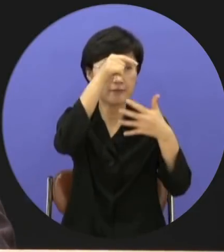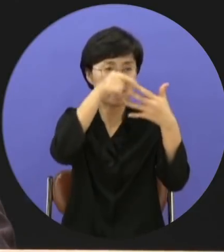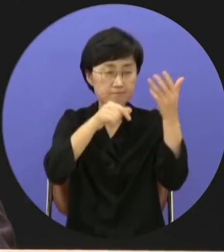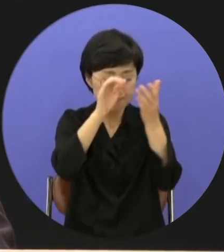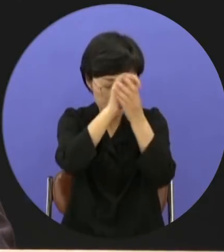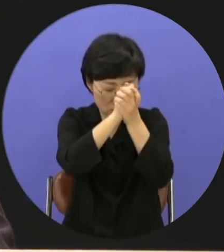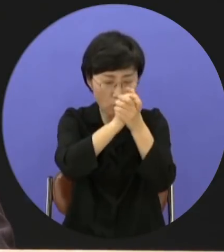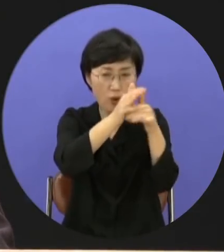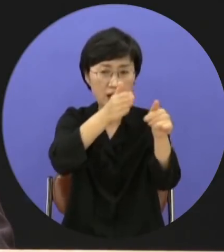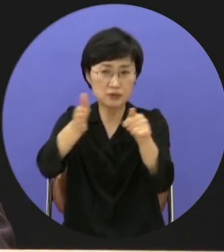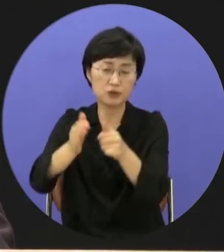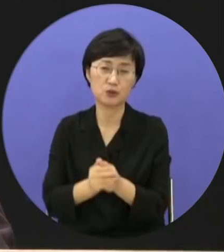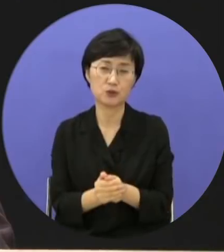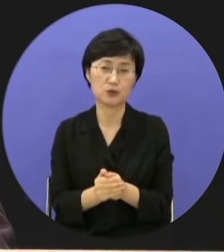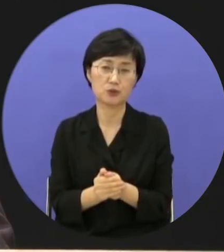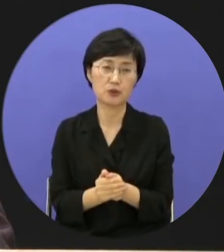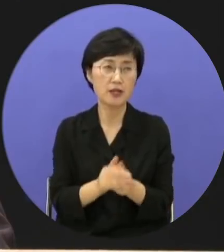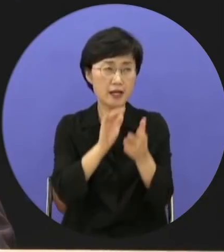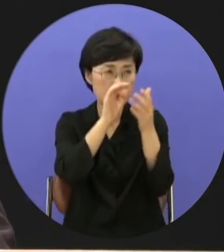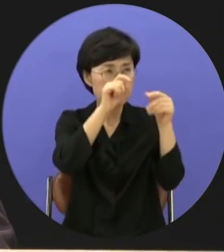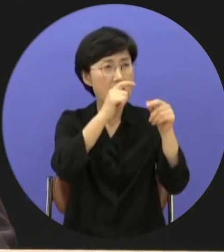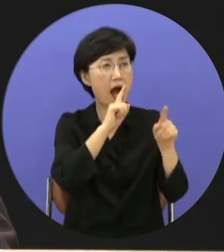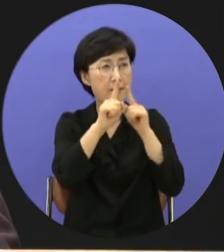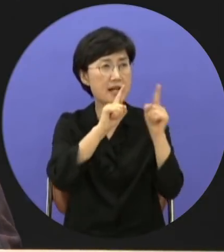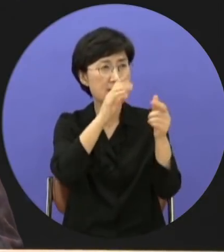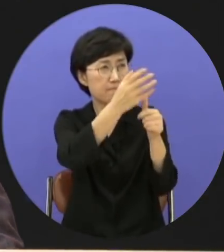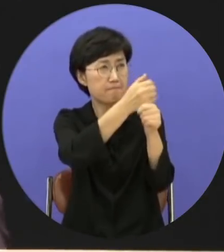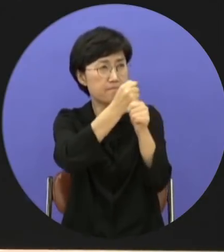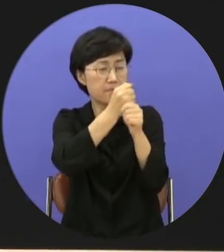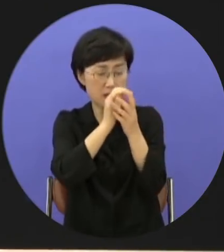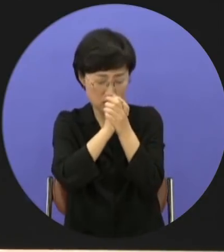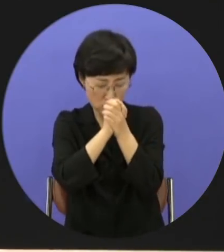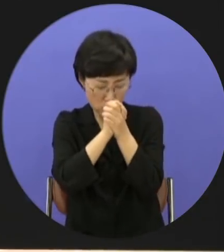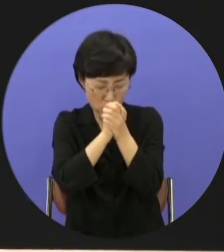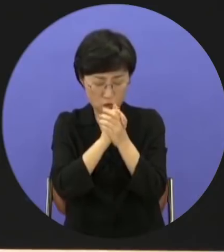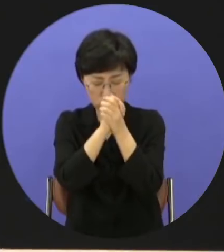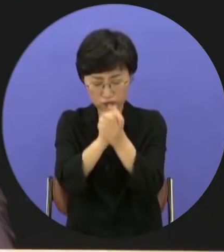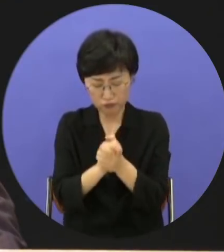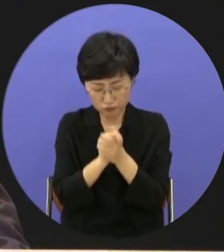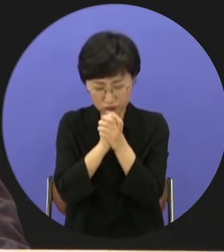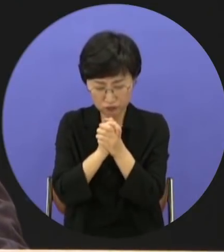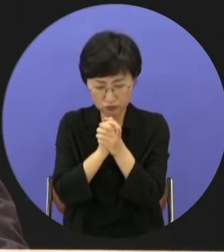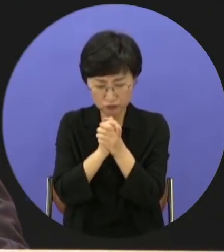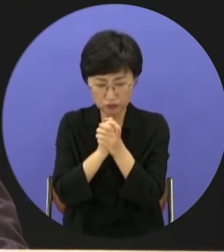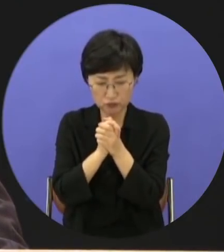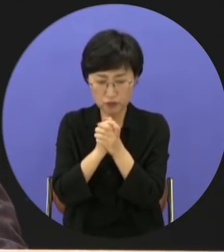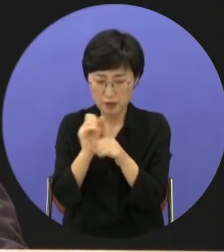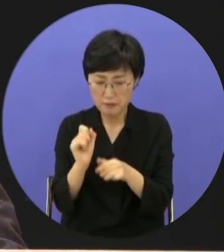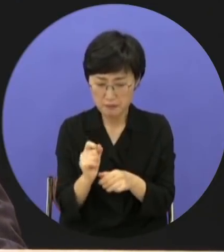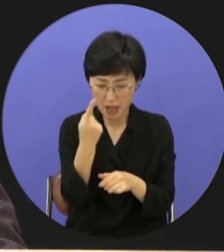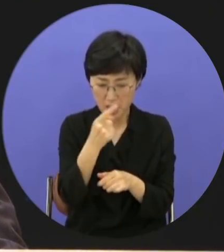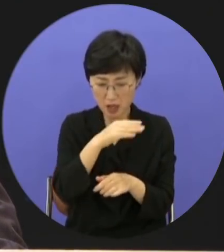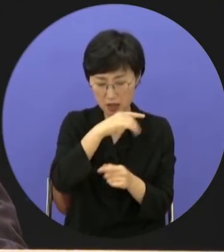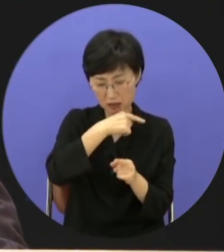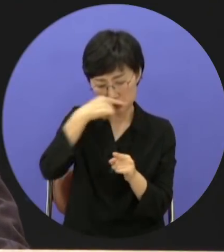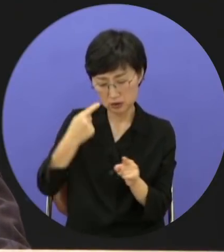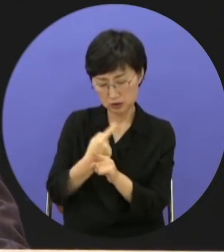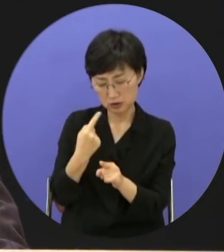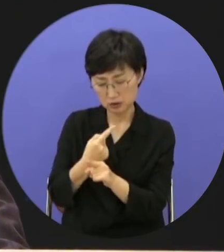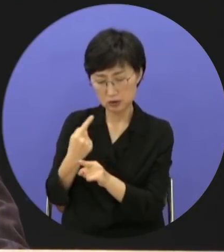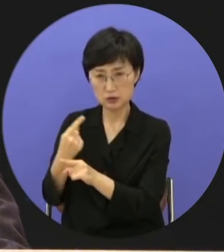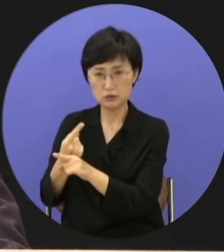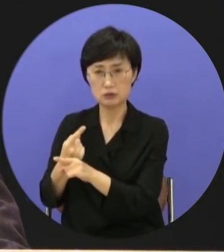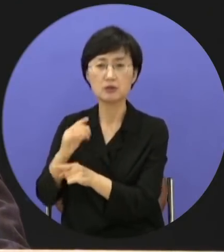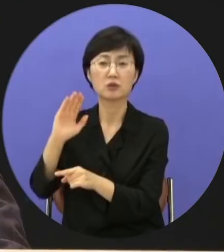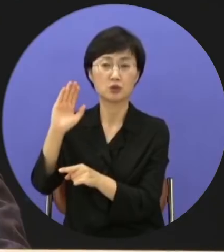시작하세요. 치유되는 시간이 올 겁니다. May you begin this prayer and the time of healing will come upon you. 틀림없습니다. Absolutely.